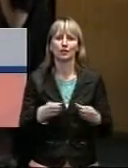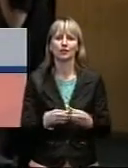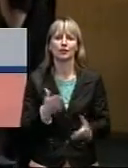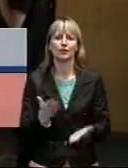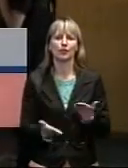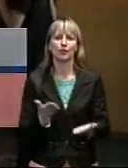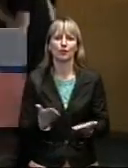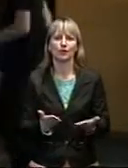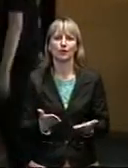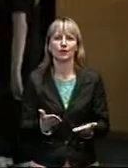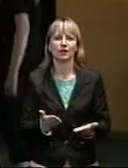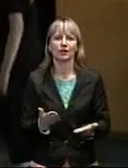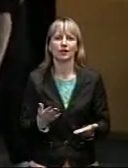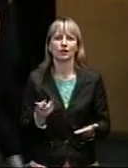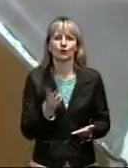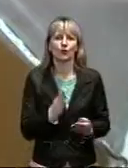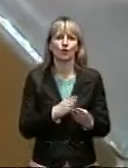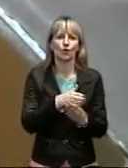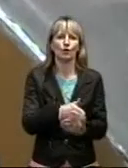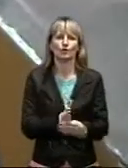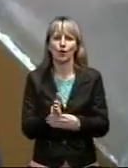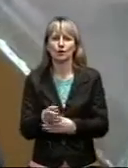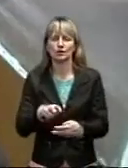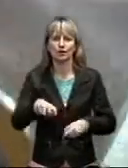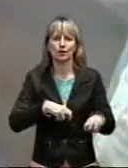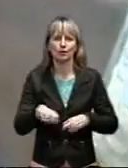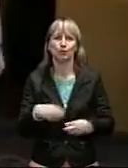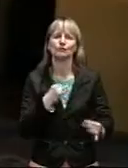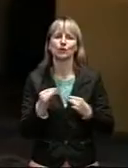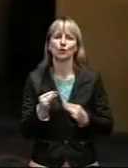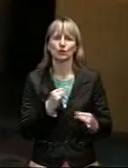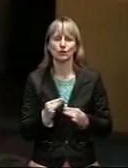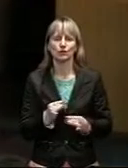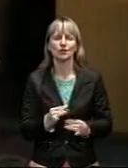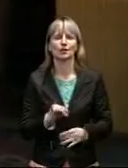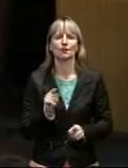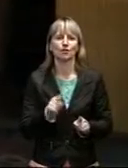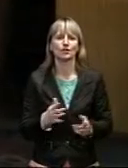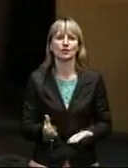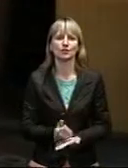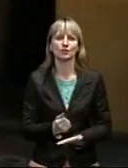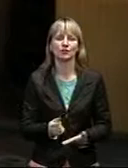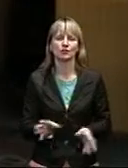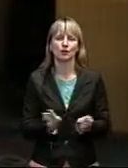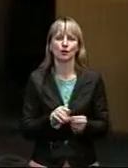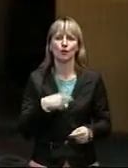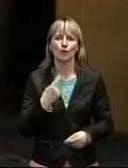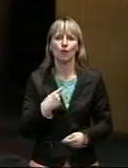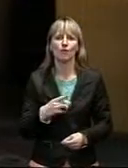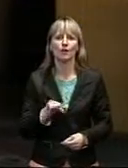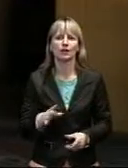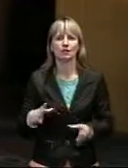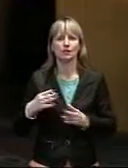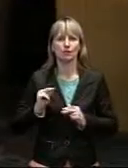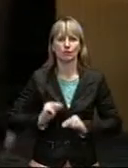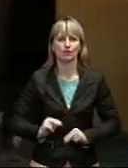мабуть, бо вони друг другу ходять у гості, переписуються, вони спілкуються, вони знайшли спільну мову і